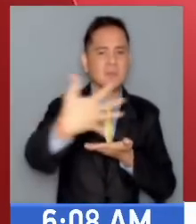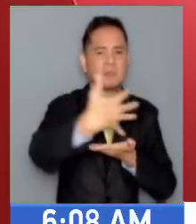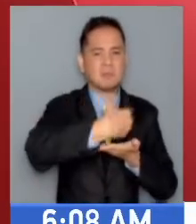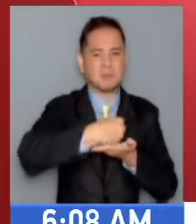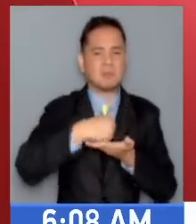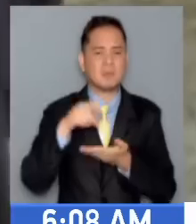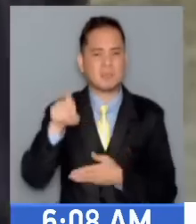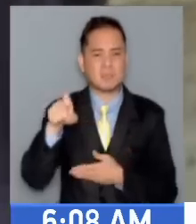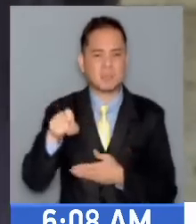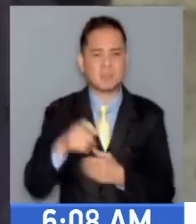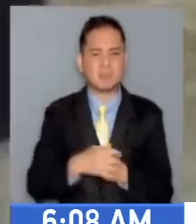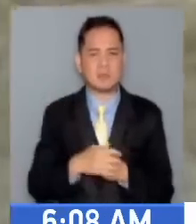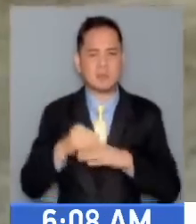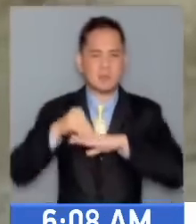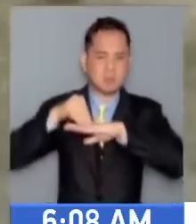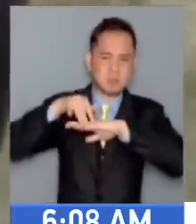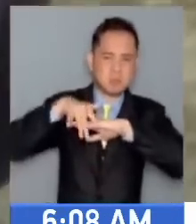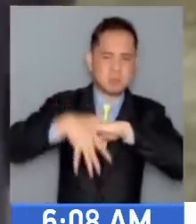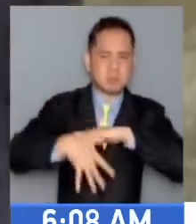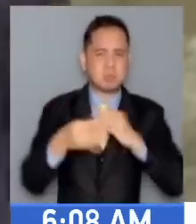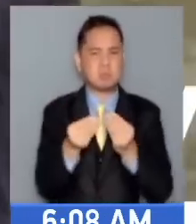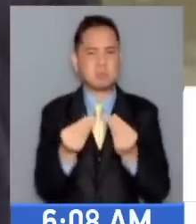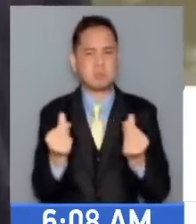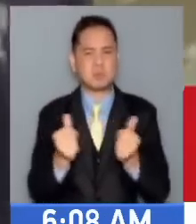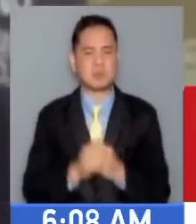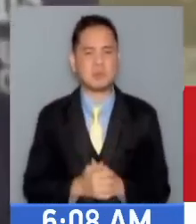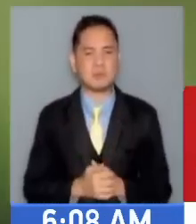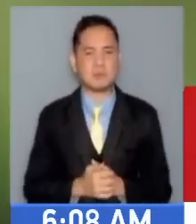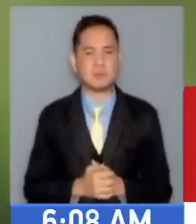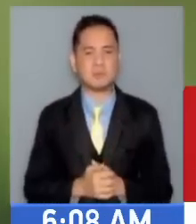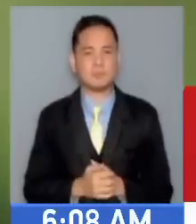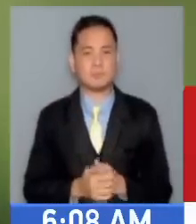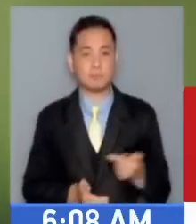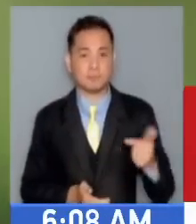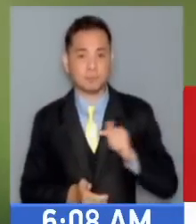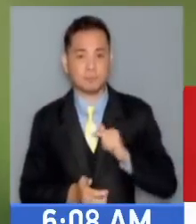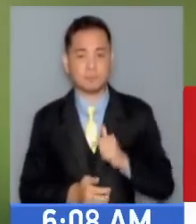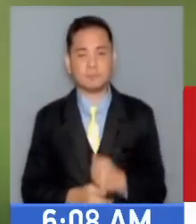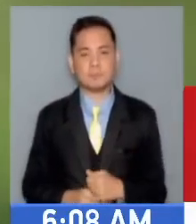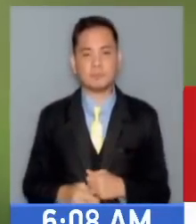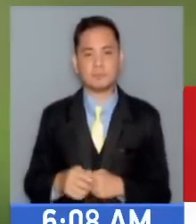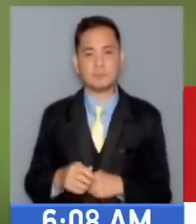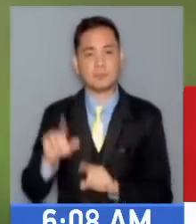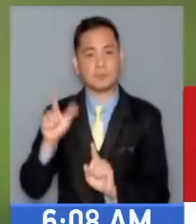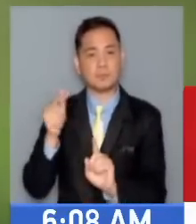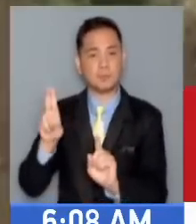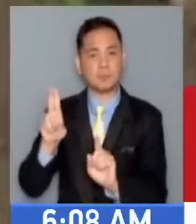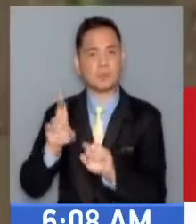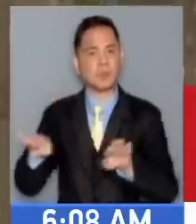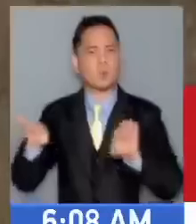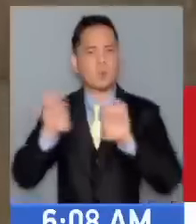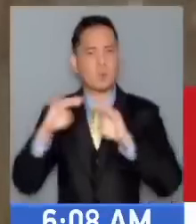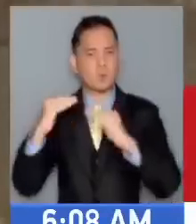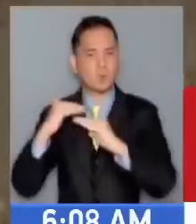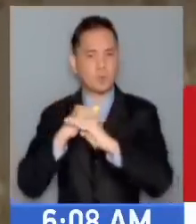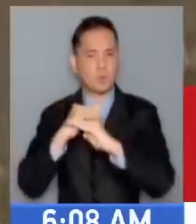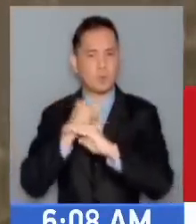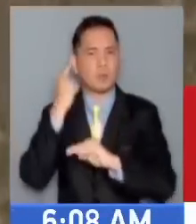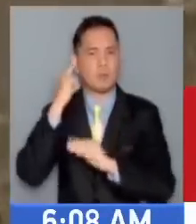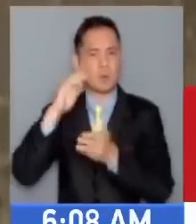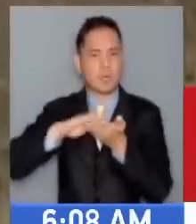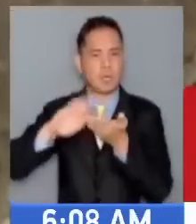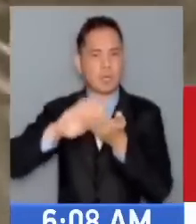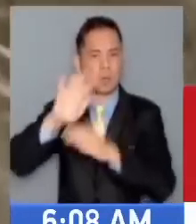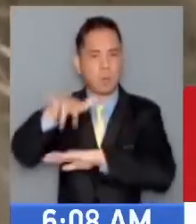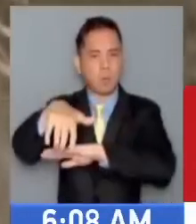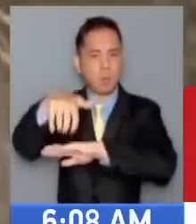ang ginaganon. Agad na ipinasara ng Talisay City LGU ang Manipis Road para sa clearing operations. Aabutin daw ng mahigit